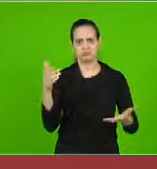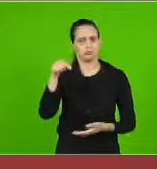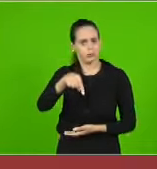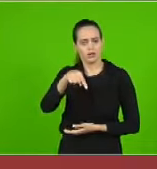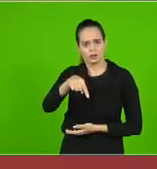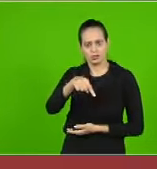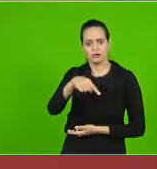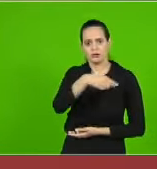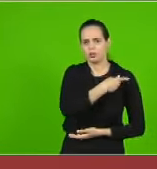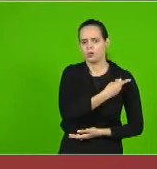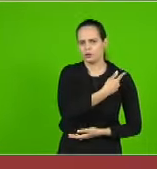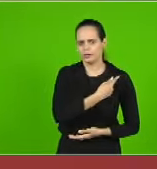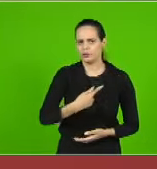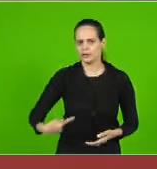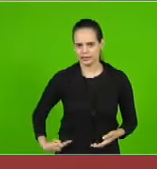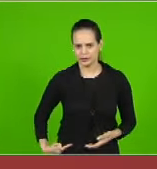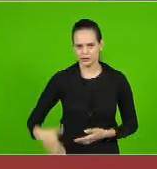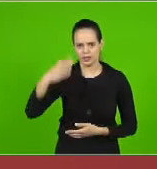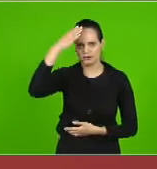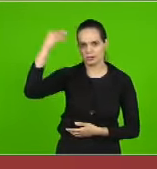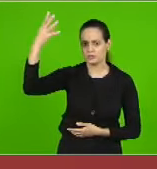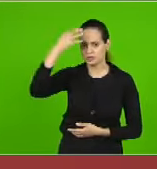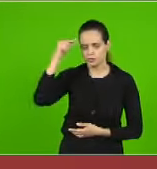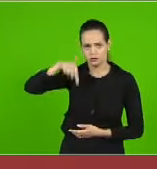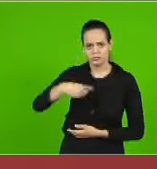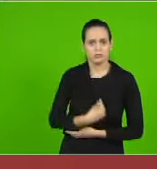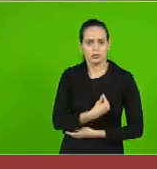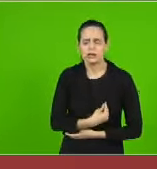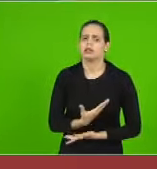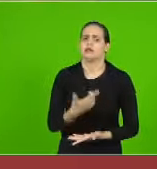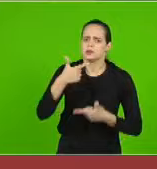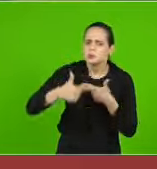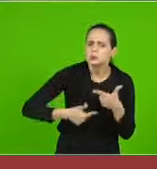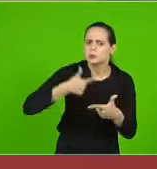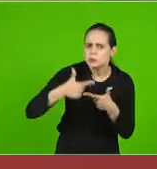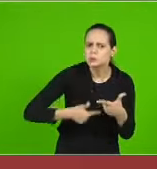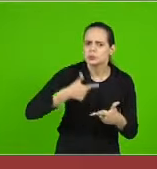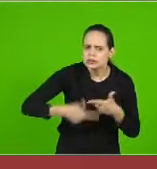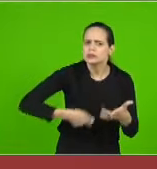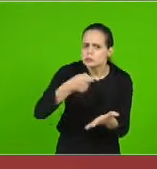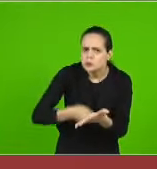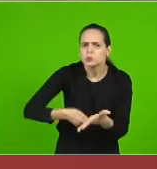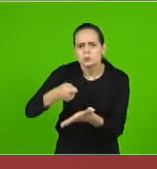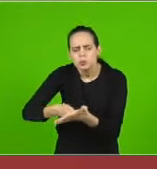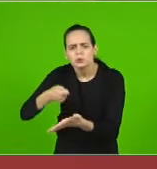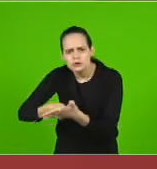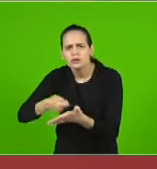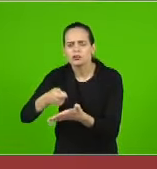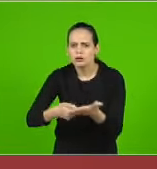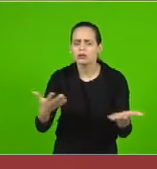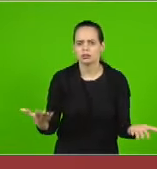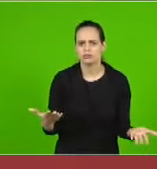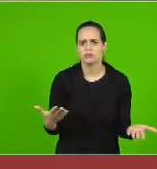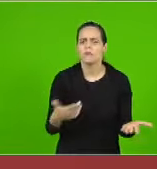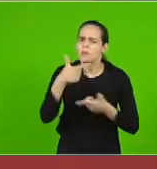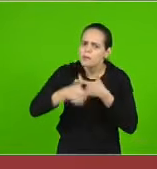Здесь губернатор нашего штата, он здесь префект столицы нашего штата. Они здесь борются для того, чтобы пытаться разрешить